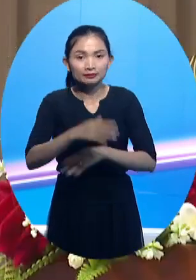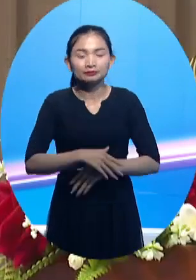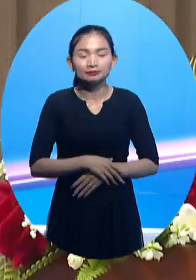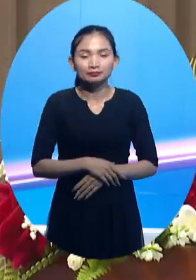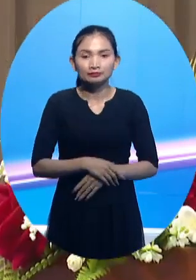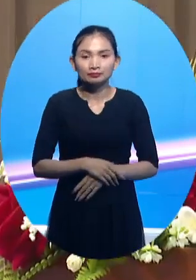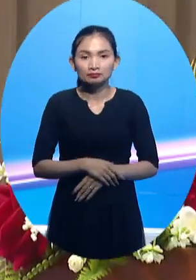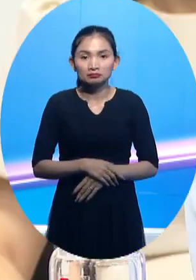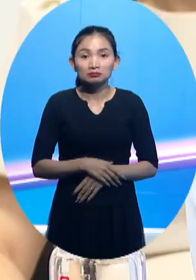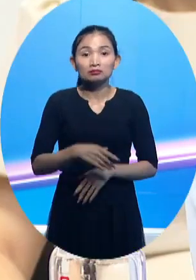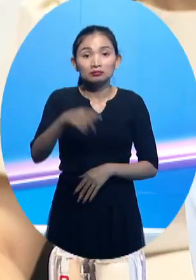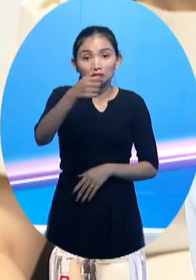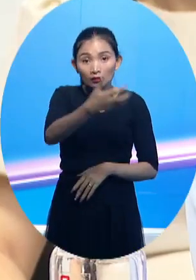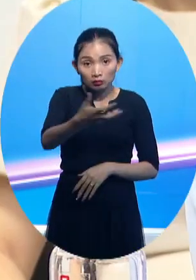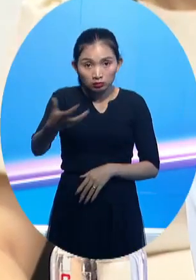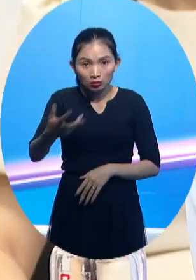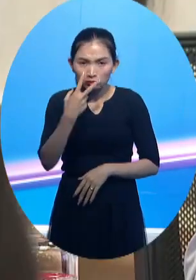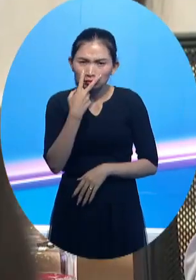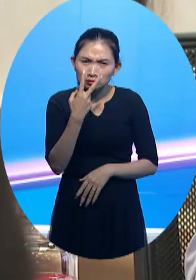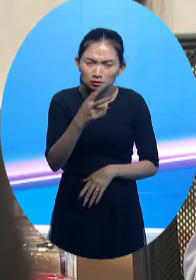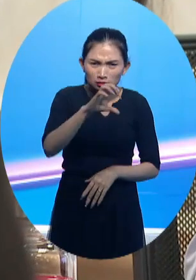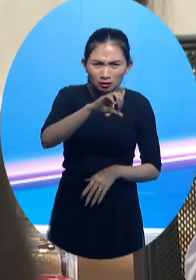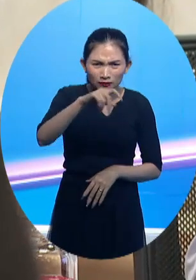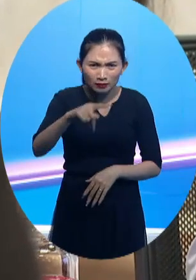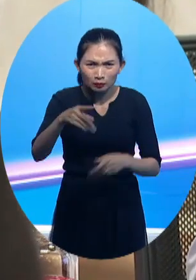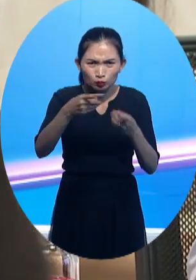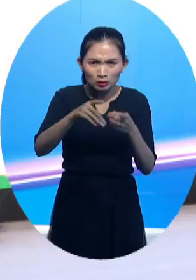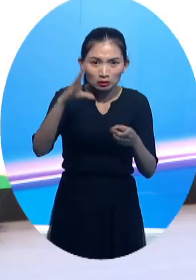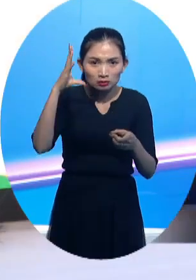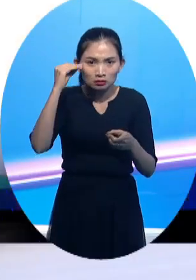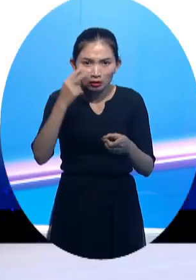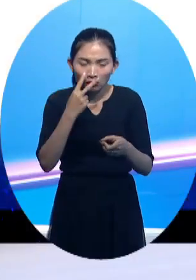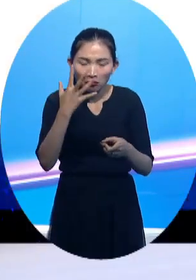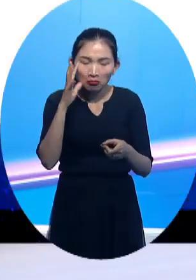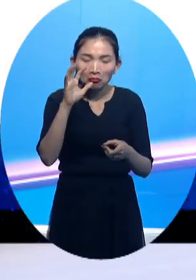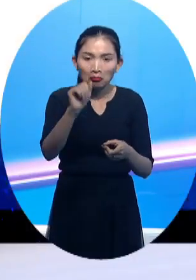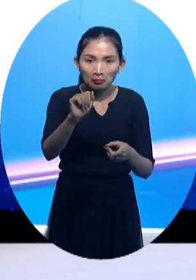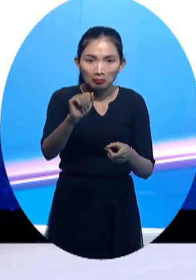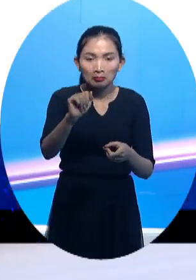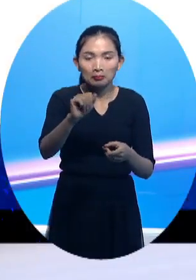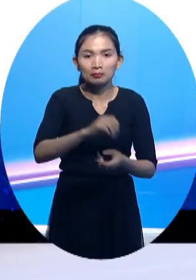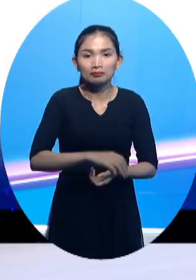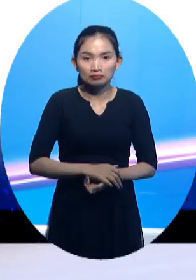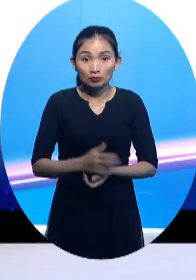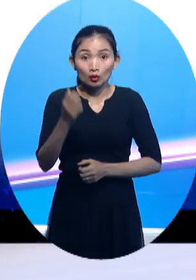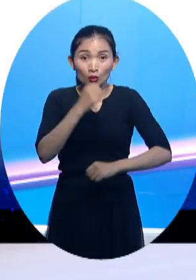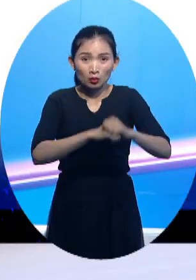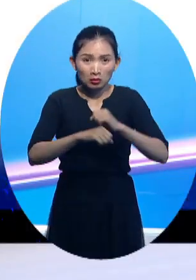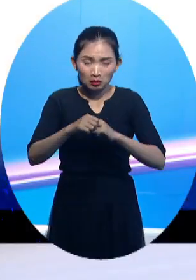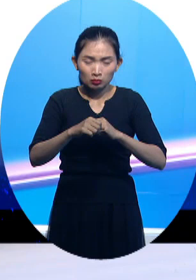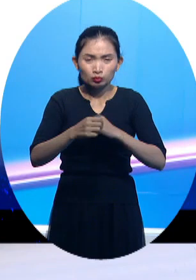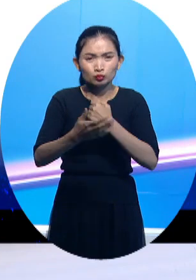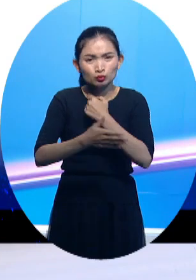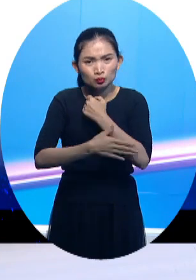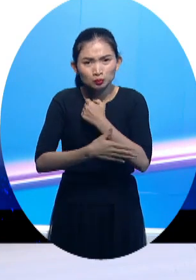nghiệp xanh và nâng cao nhận diện của cộng đồng đến sản phẩm của doanh nghiệp xanh cái hoạt động này được xem là một trong những hoạt động để tiếp tục